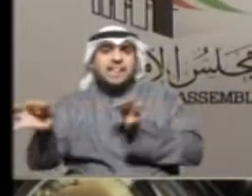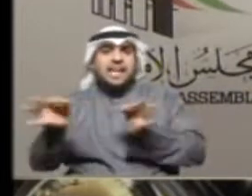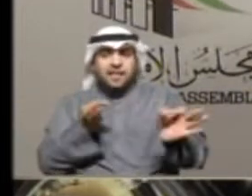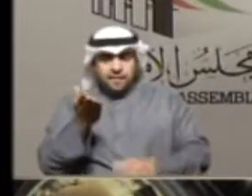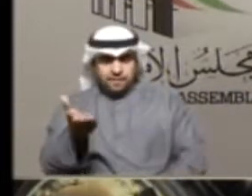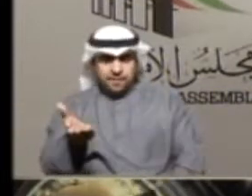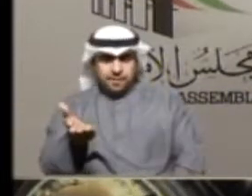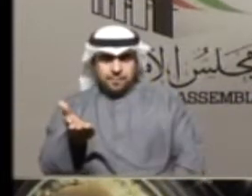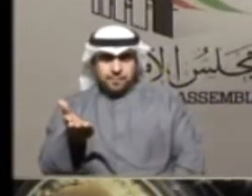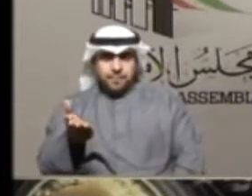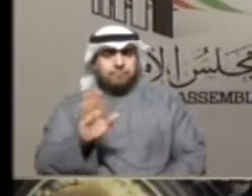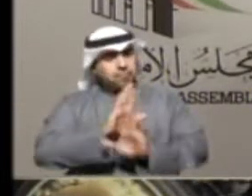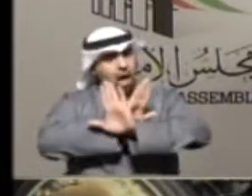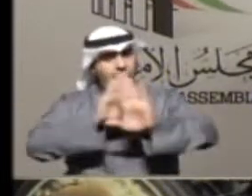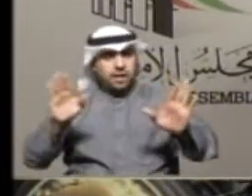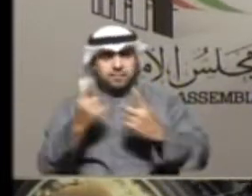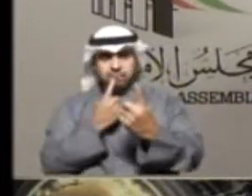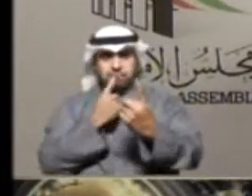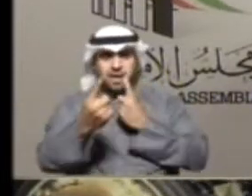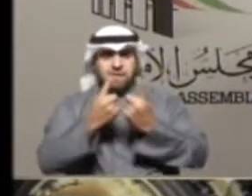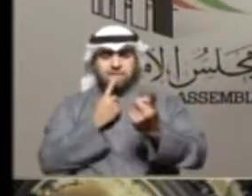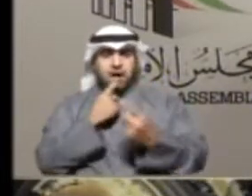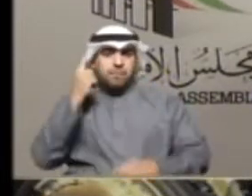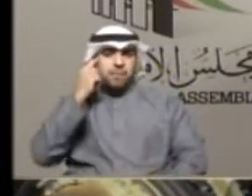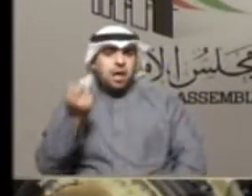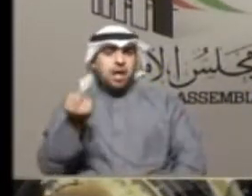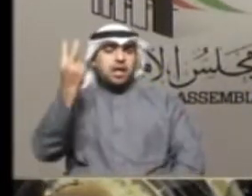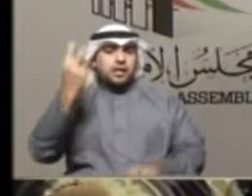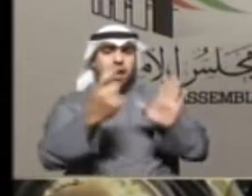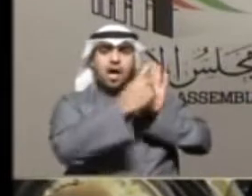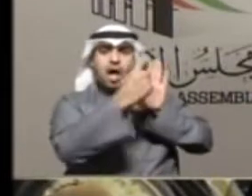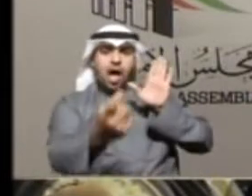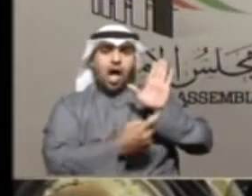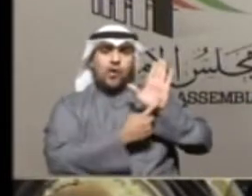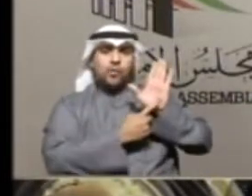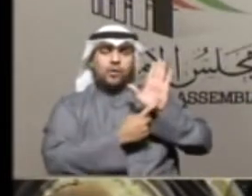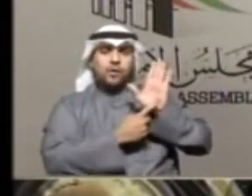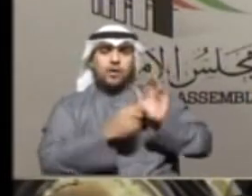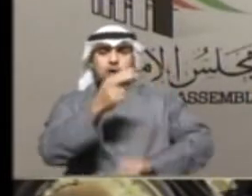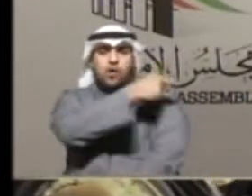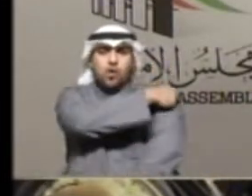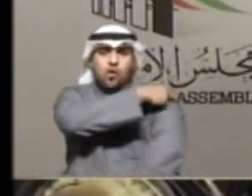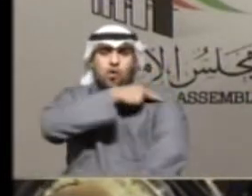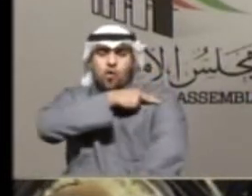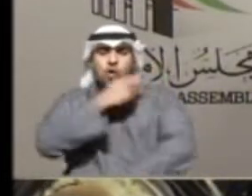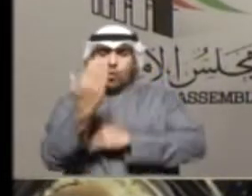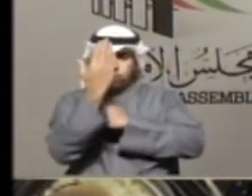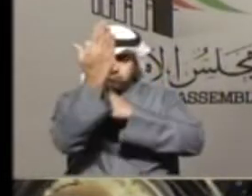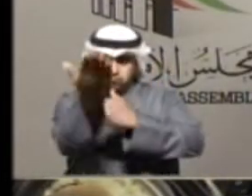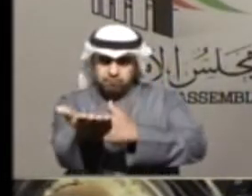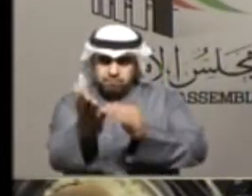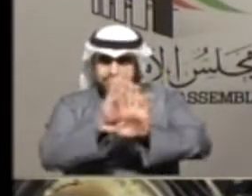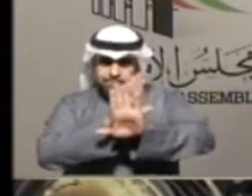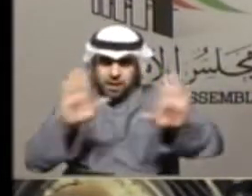والتنمية، وتم نقاش حول اقتراح بقانون مقدم من بعض الأخوة الأعضاء بخصوص